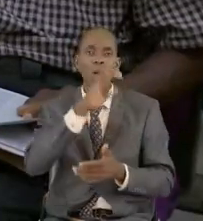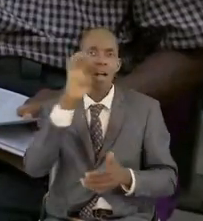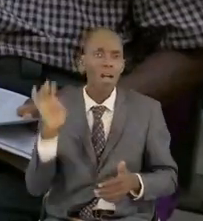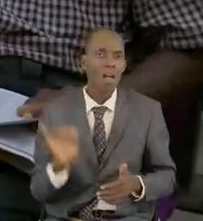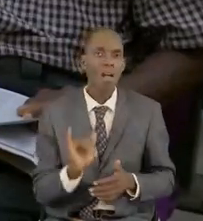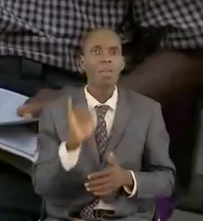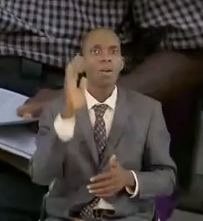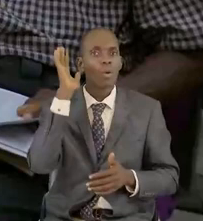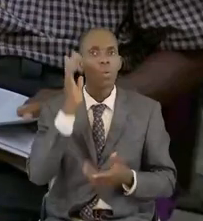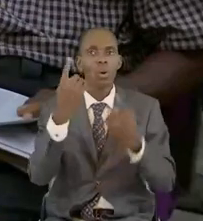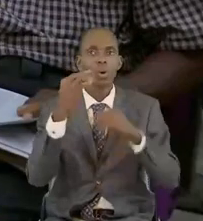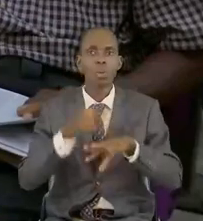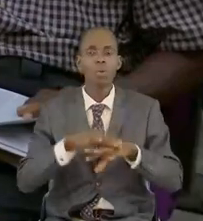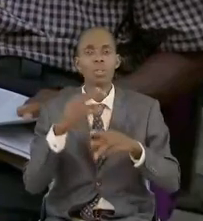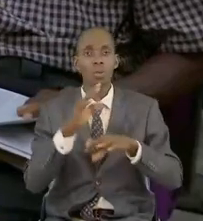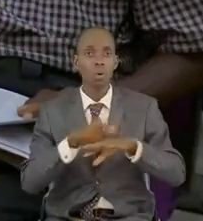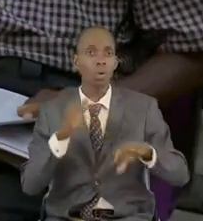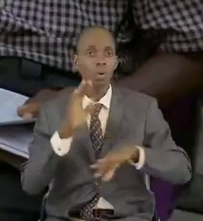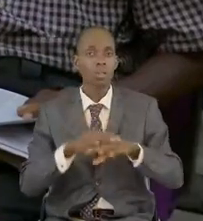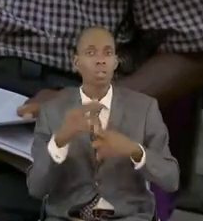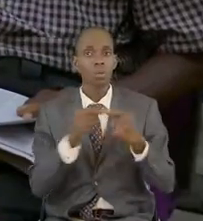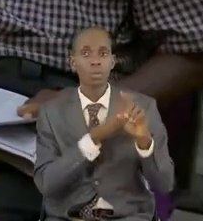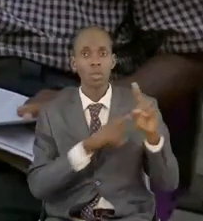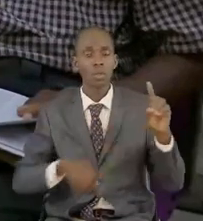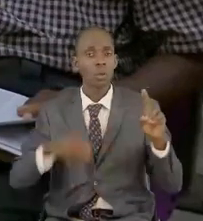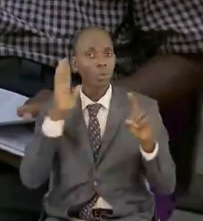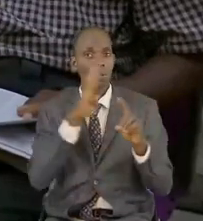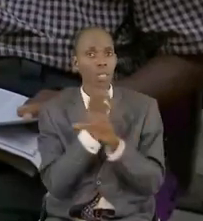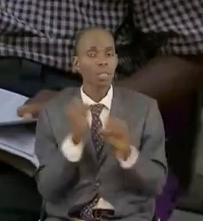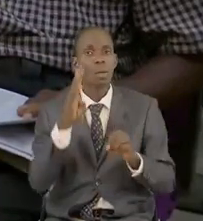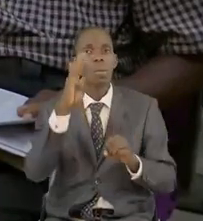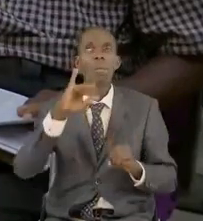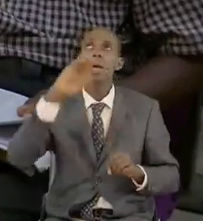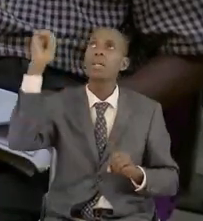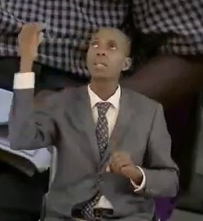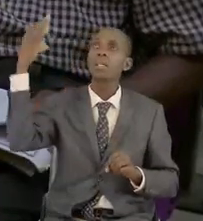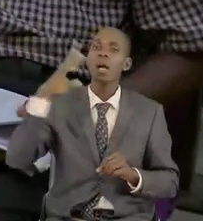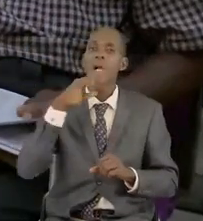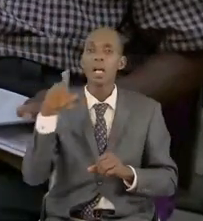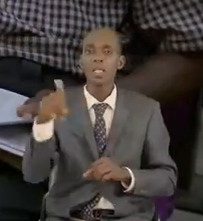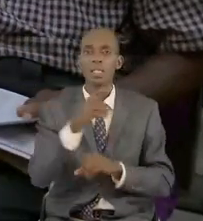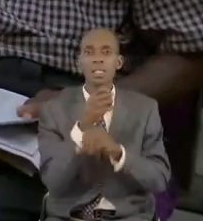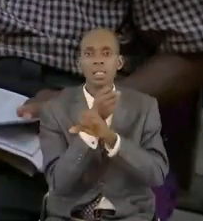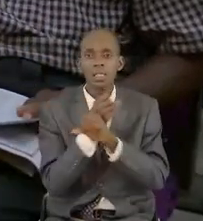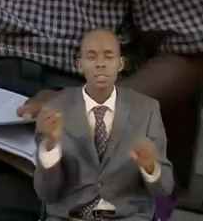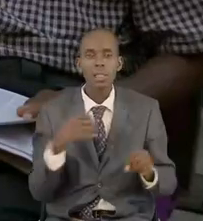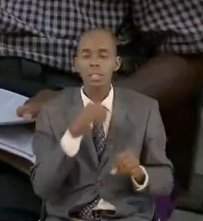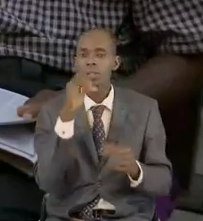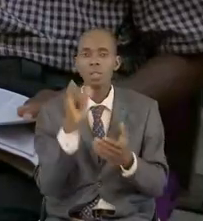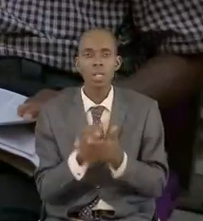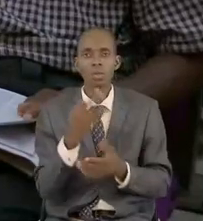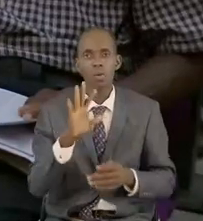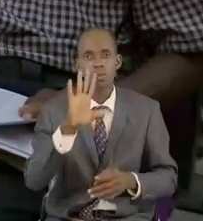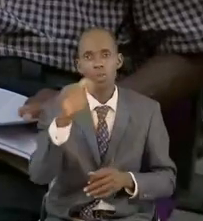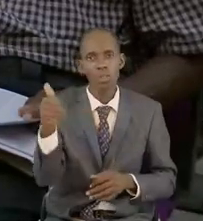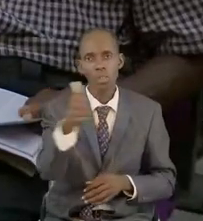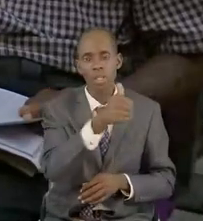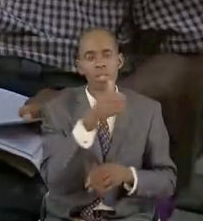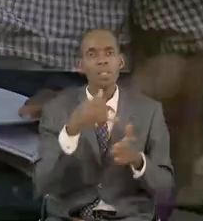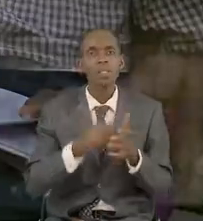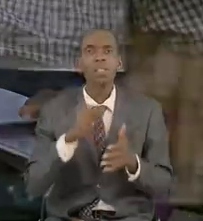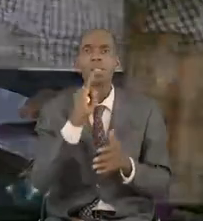invoquera le nom du Seigneur sera sauvé c'est pas la grâce de Dieu que vous êtes sauvé cela